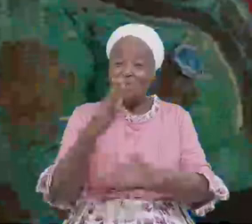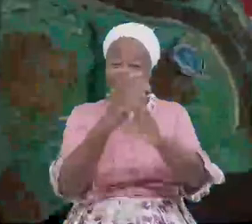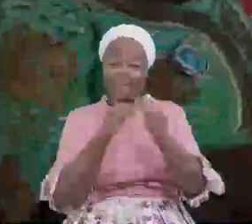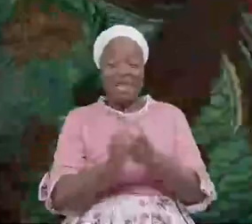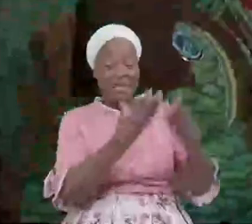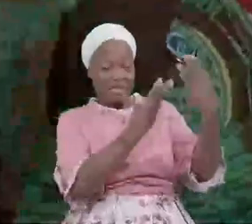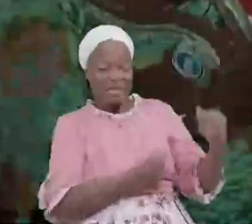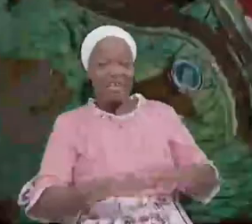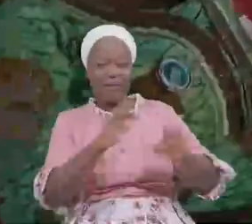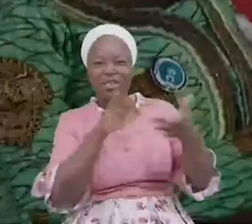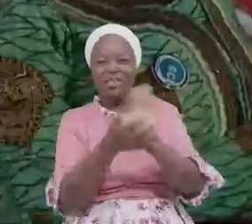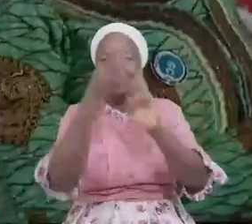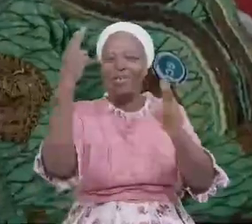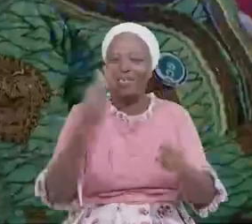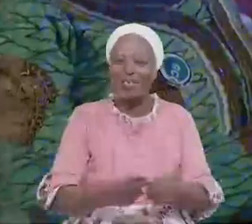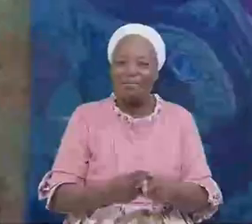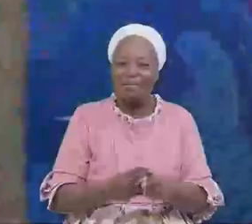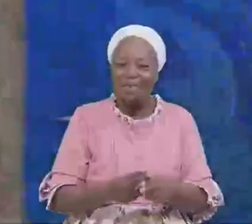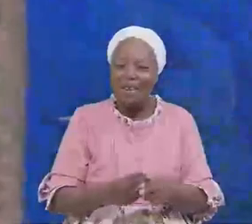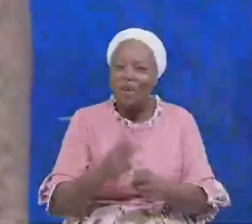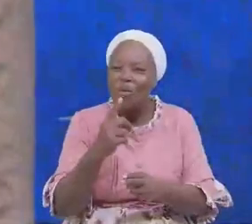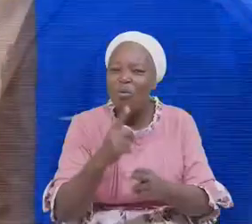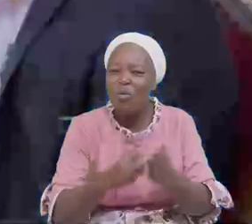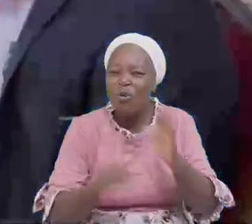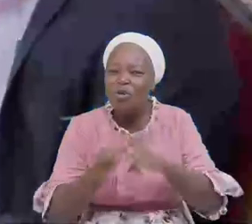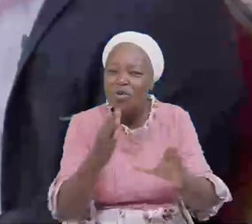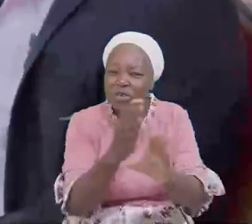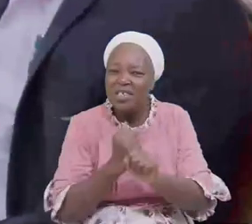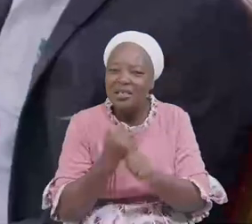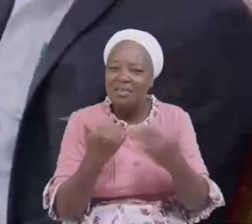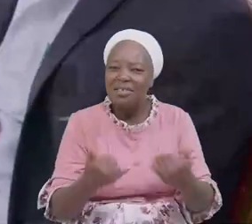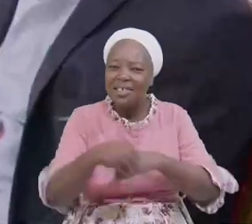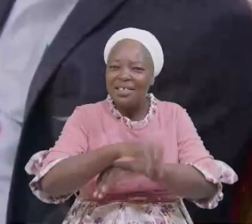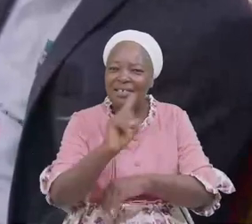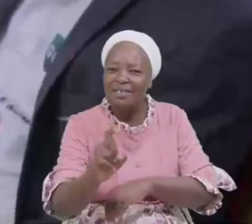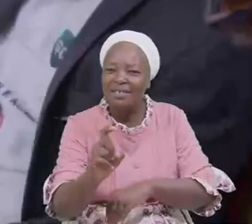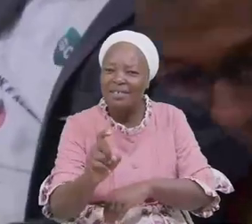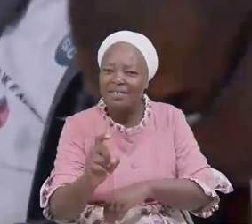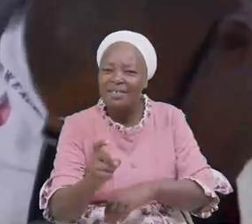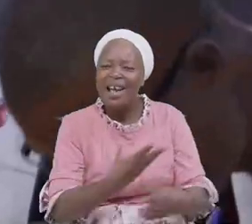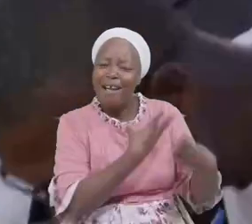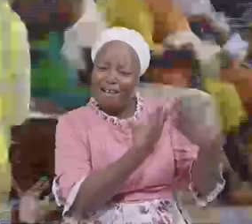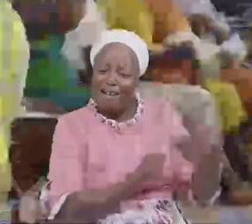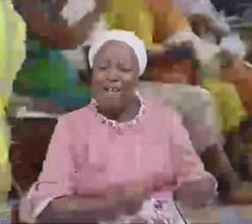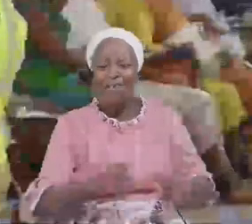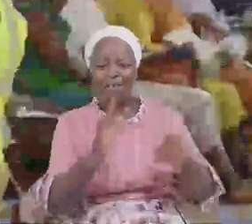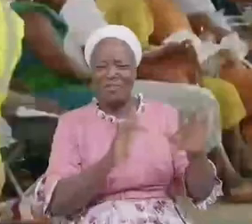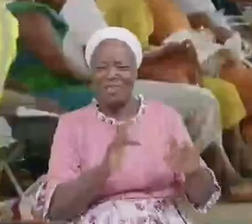miséricordes. Qu'est-ce que tu vas recevoir ce soir? Qu'est-ce que tu demandes ce soir?